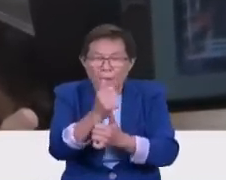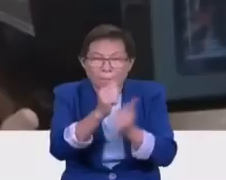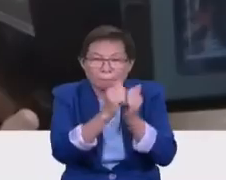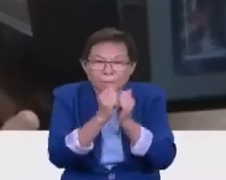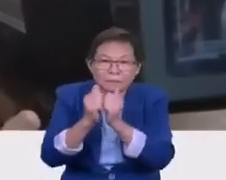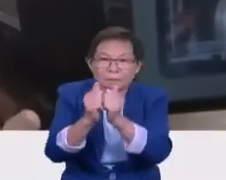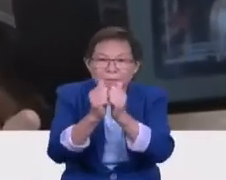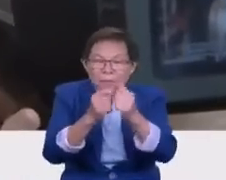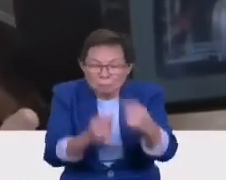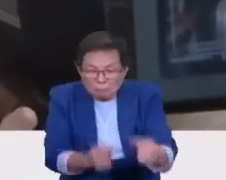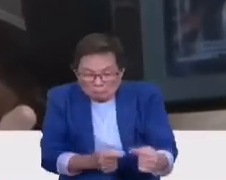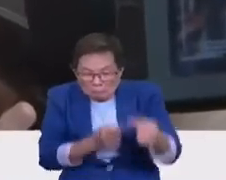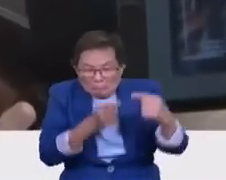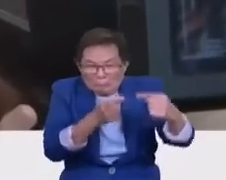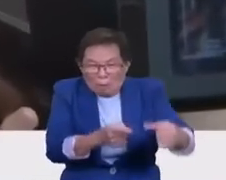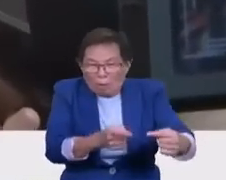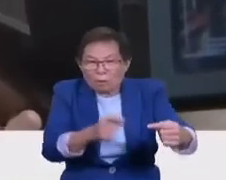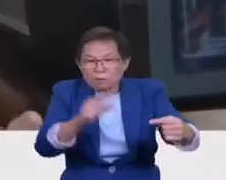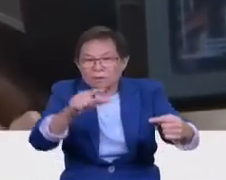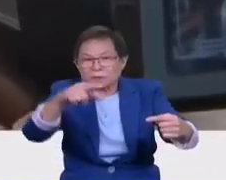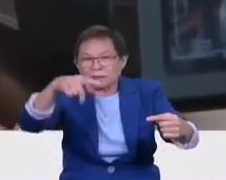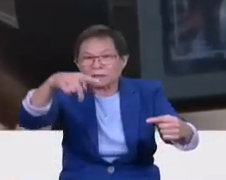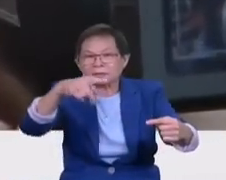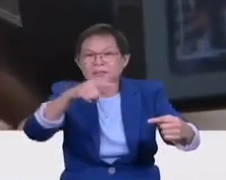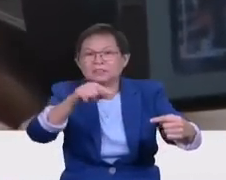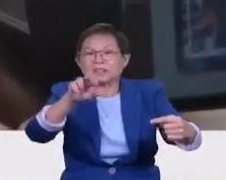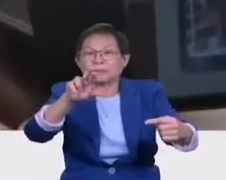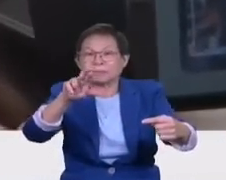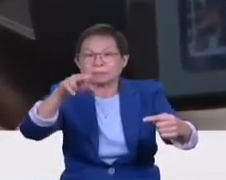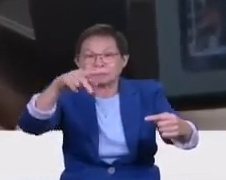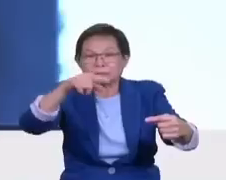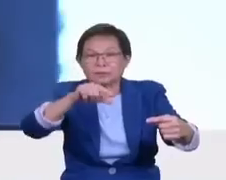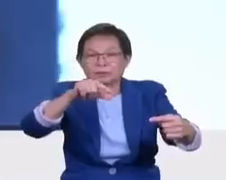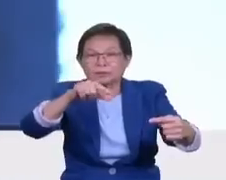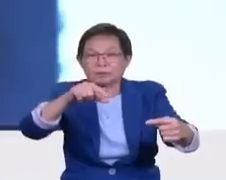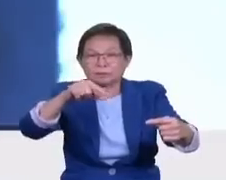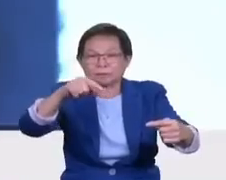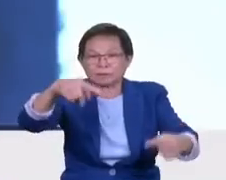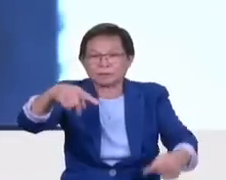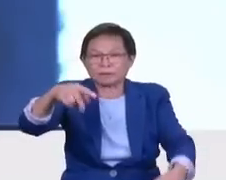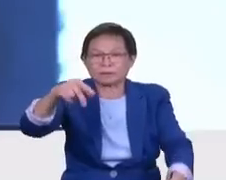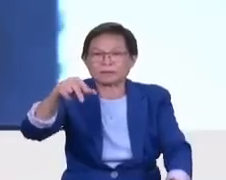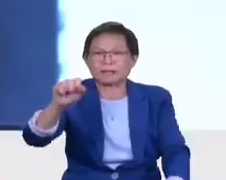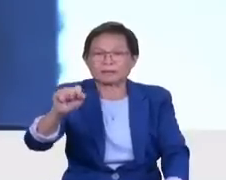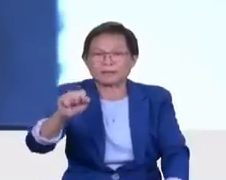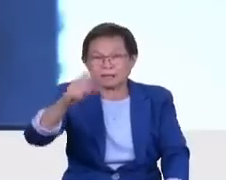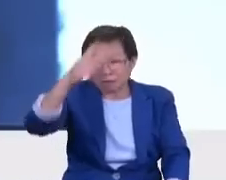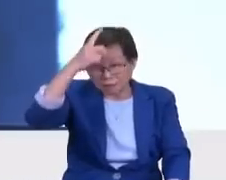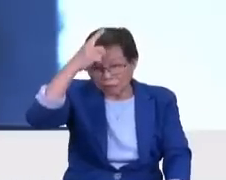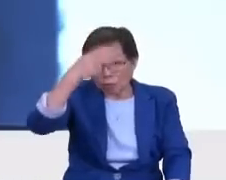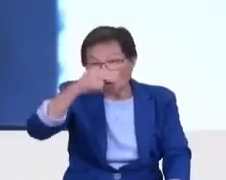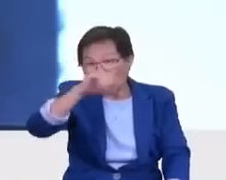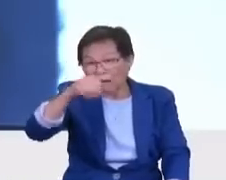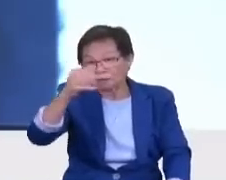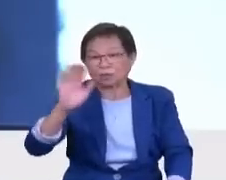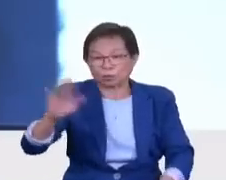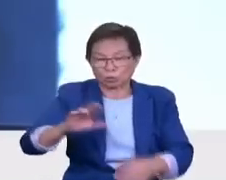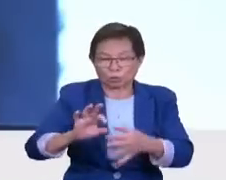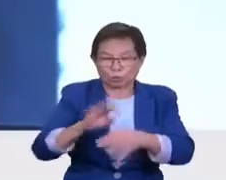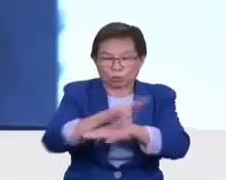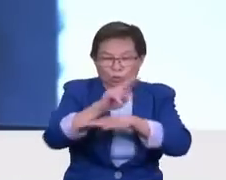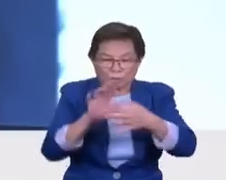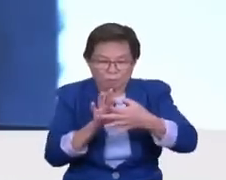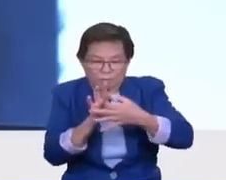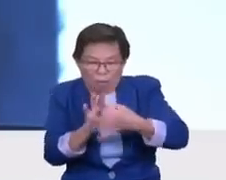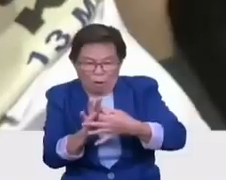berjuang dalam gabungan rakyat Sabah ini tambah Datuk Haji Ji pihaknya akan menggunakan gabungan